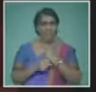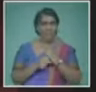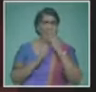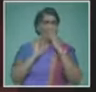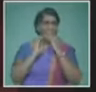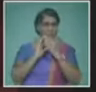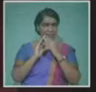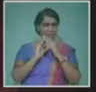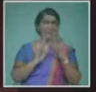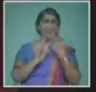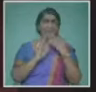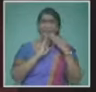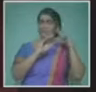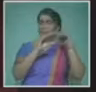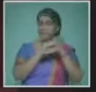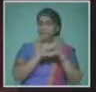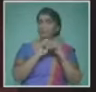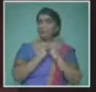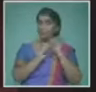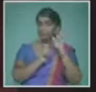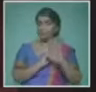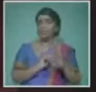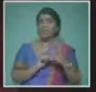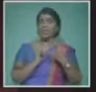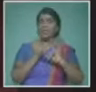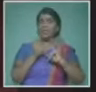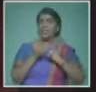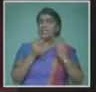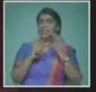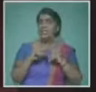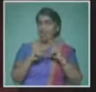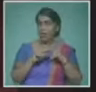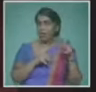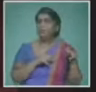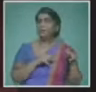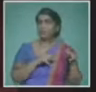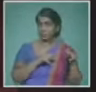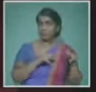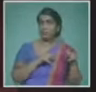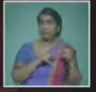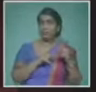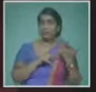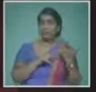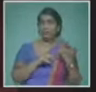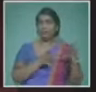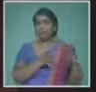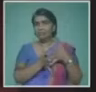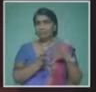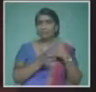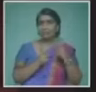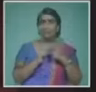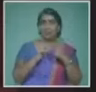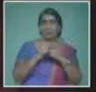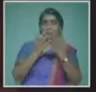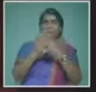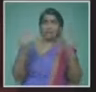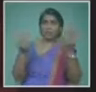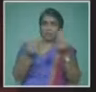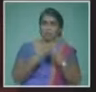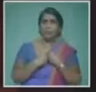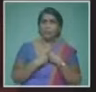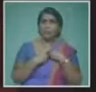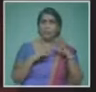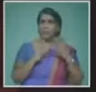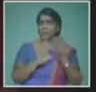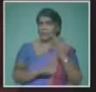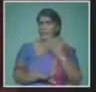හා පීඨවල සේවය කරන ලබන අනධ්‍යයන කාර්ය මණ්ඩලවල ප්‍රශ්නය. ඒකට ඔබතුමා විසඳුමක් ලබා දුන්නා. දැන් මීට